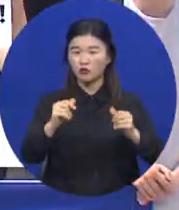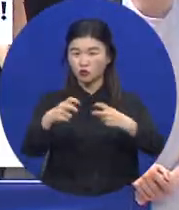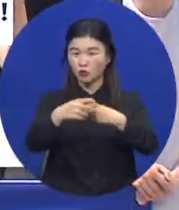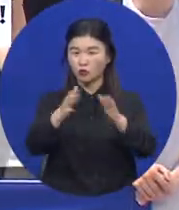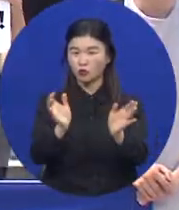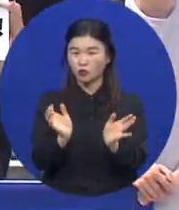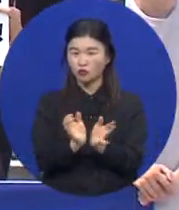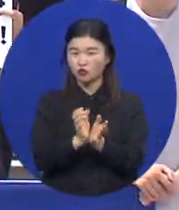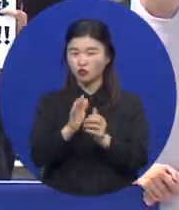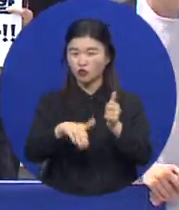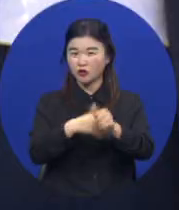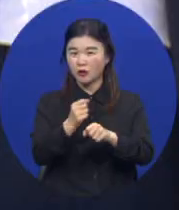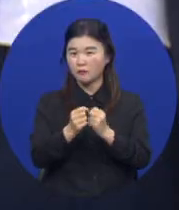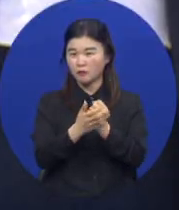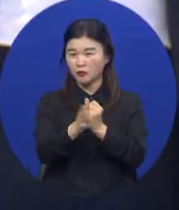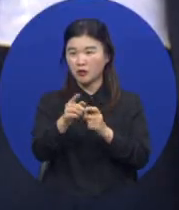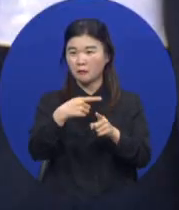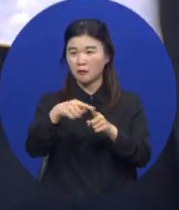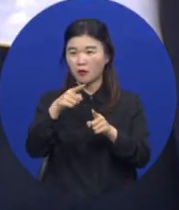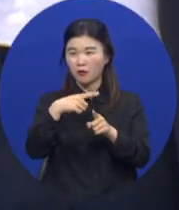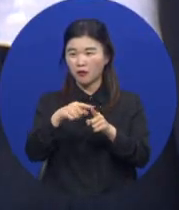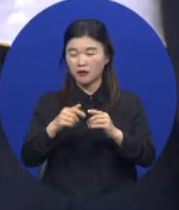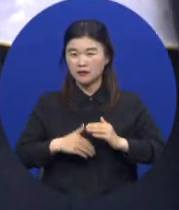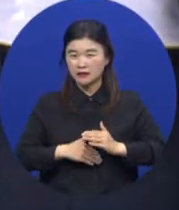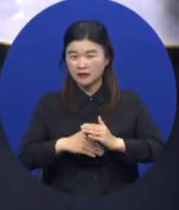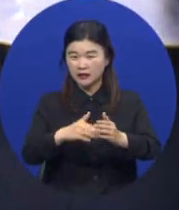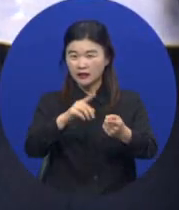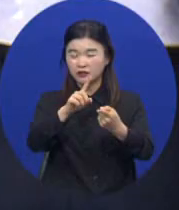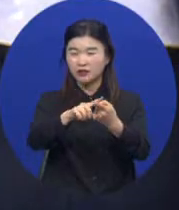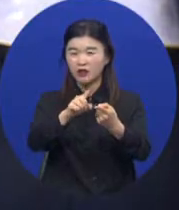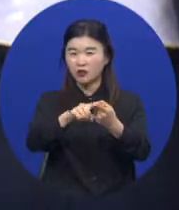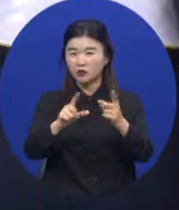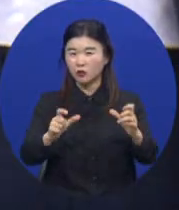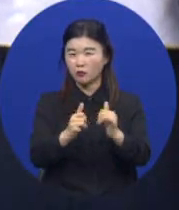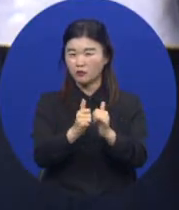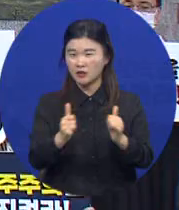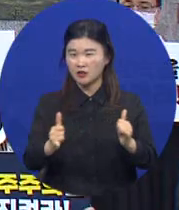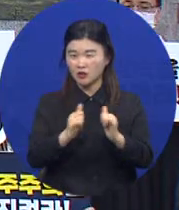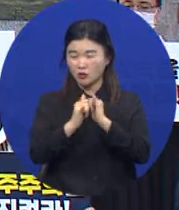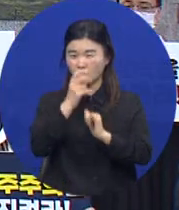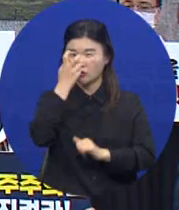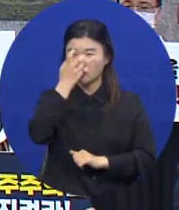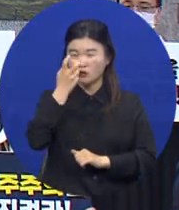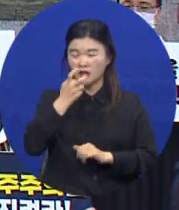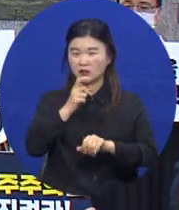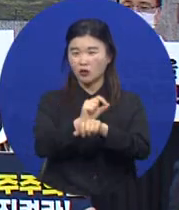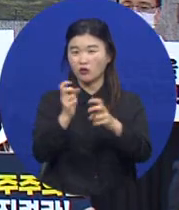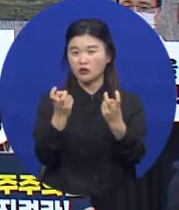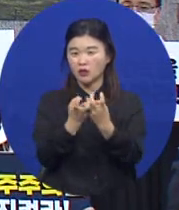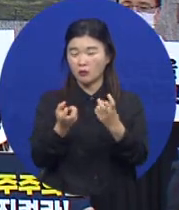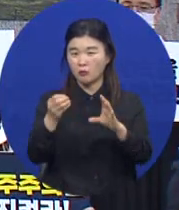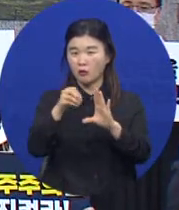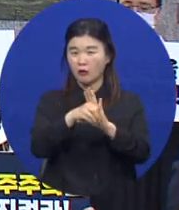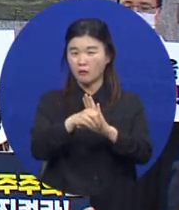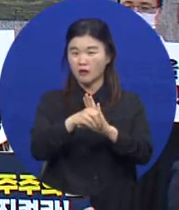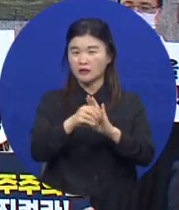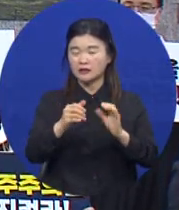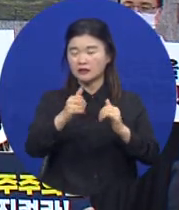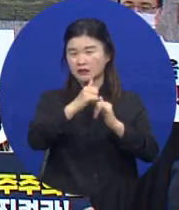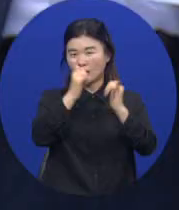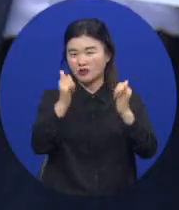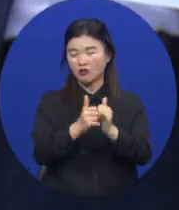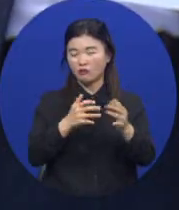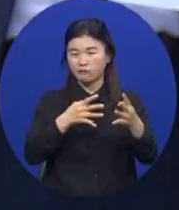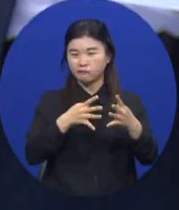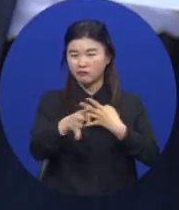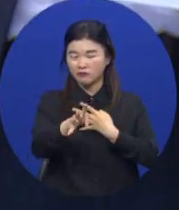국토교통부가 전략환경영향평가 절차를 진행하는 것은 도민 여론조사를 정책에 반영한다는 사회적 합의를